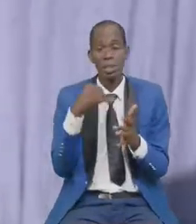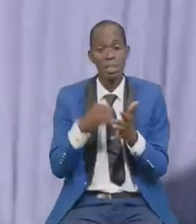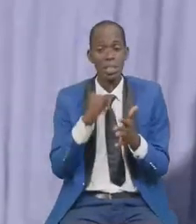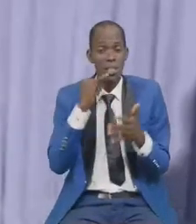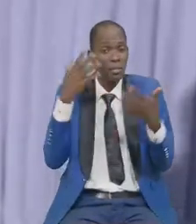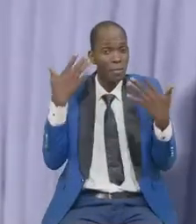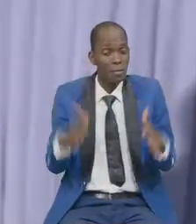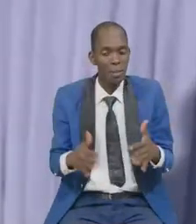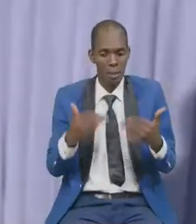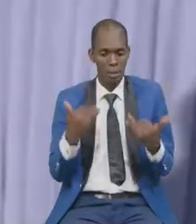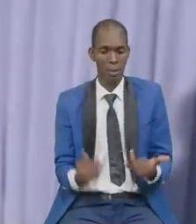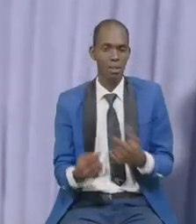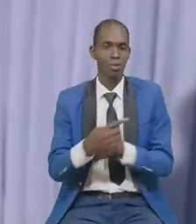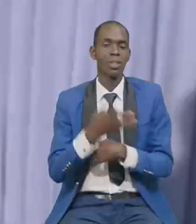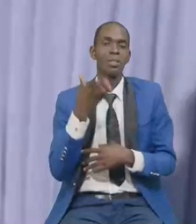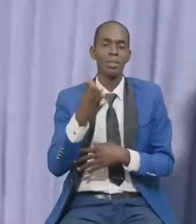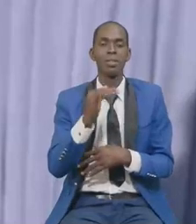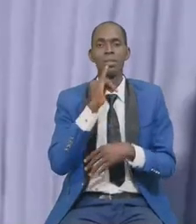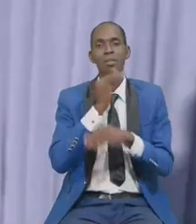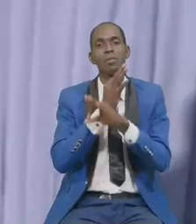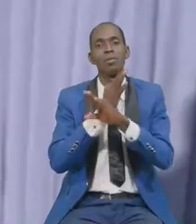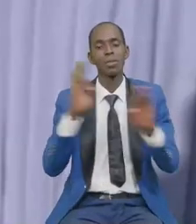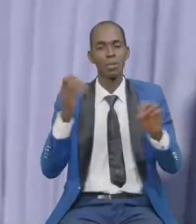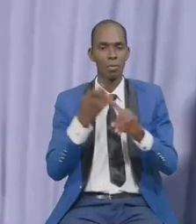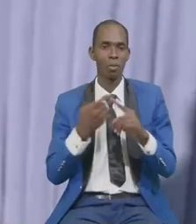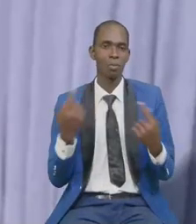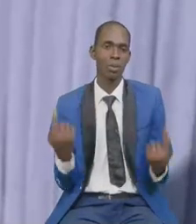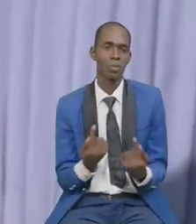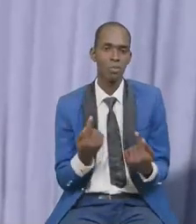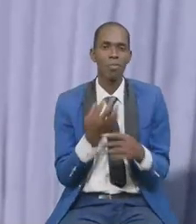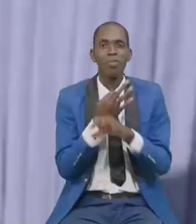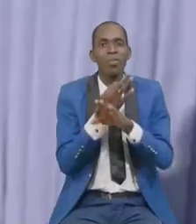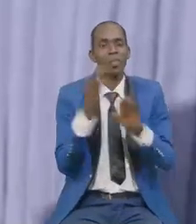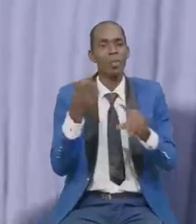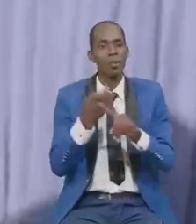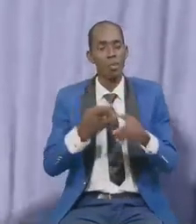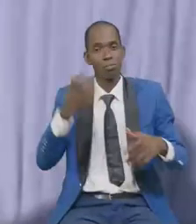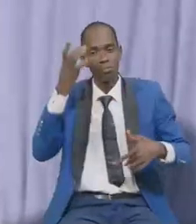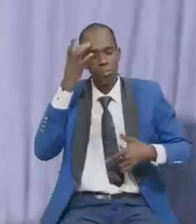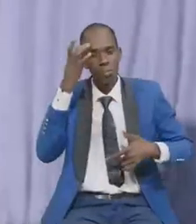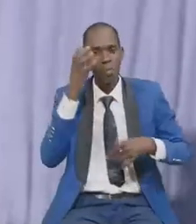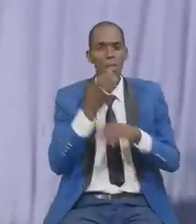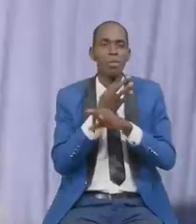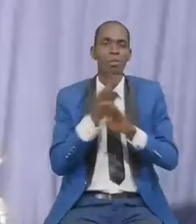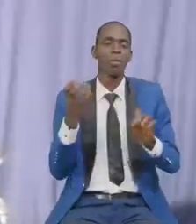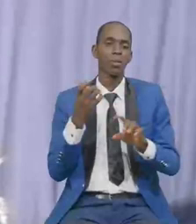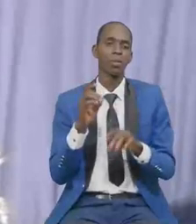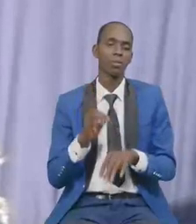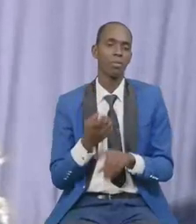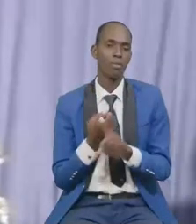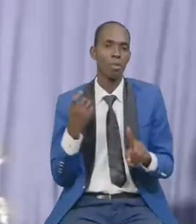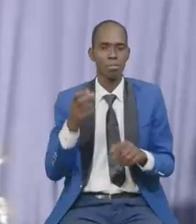liberté pour le péché. Il y a la libération de la maladie. Il y a la libération des attaques sataniques en Jean.